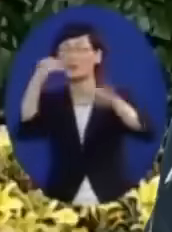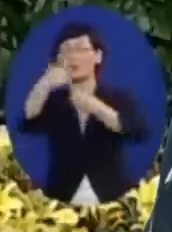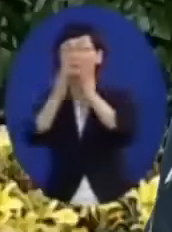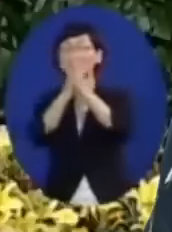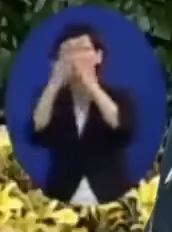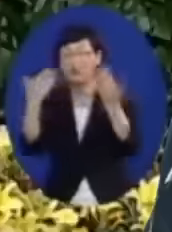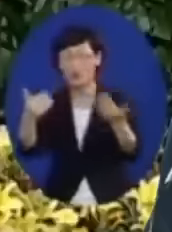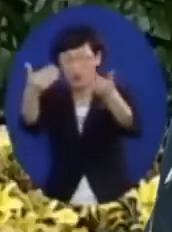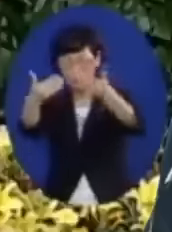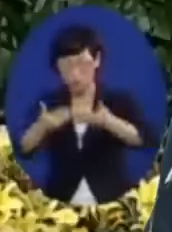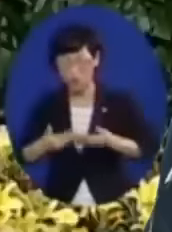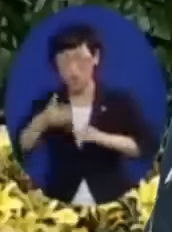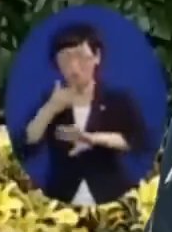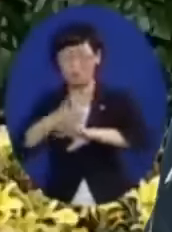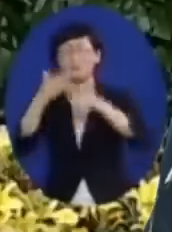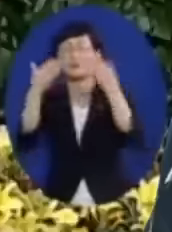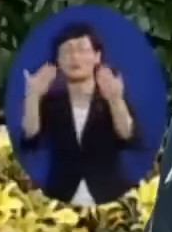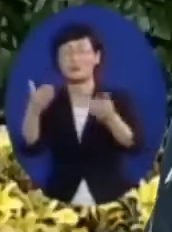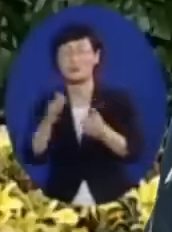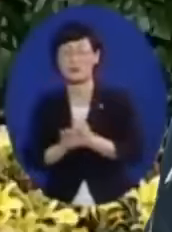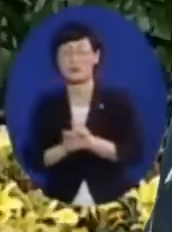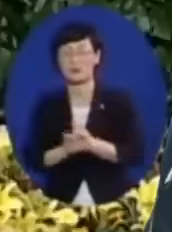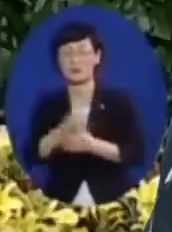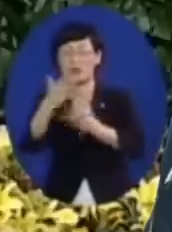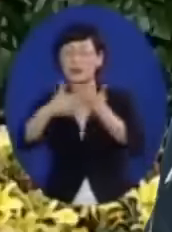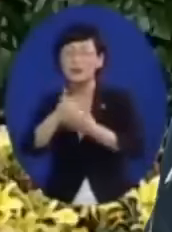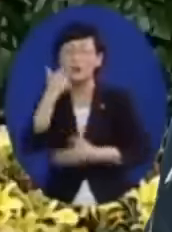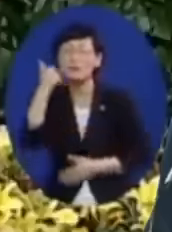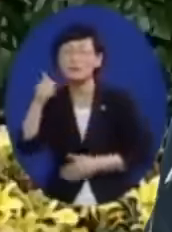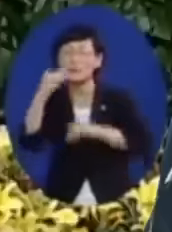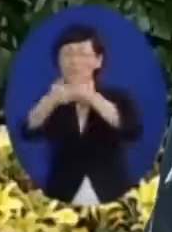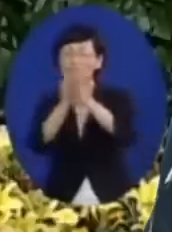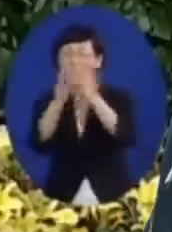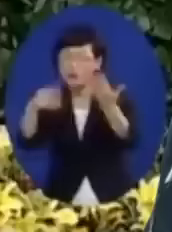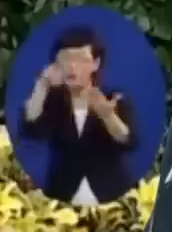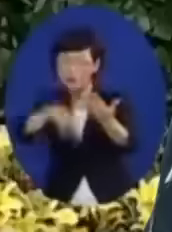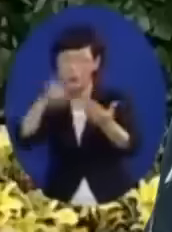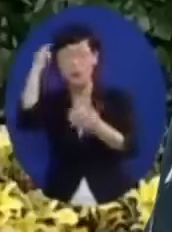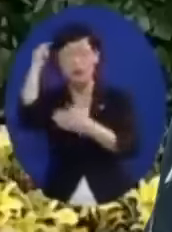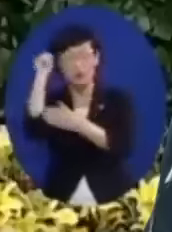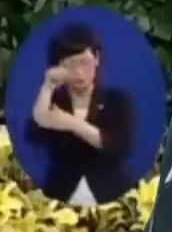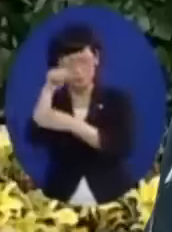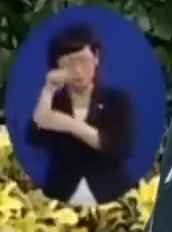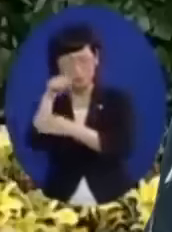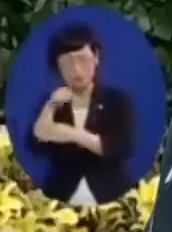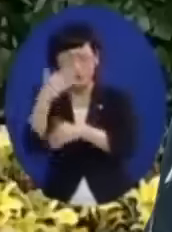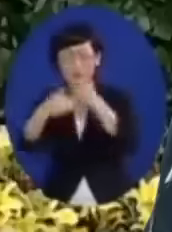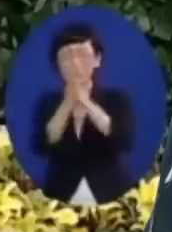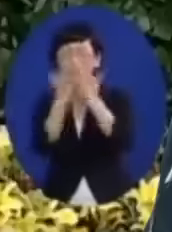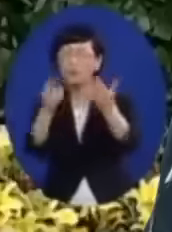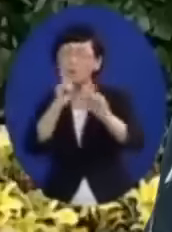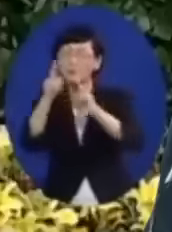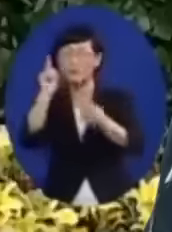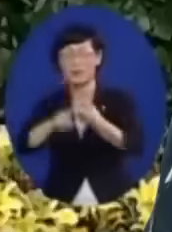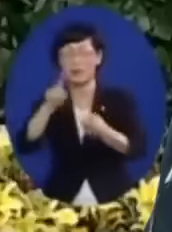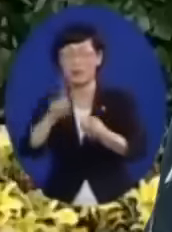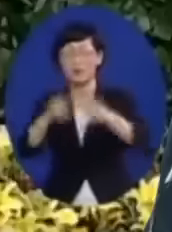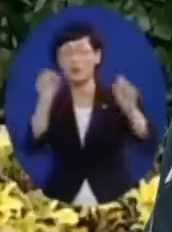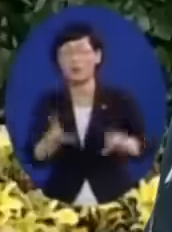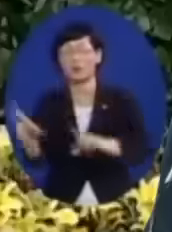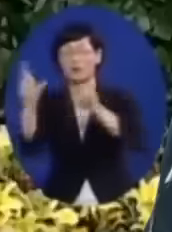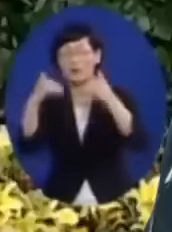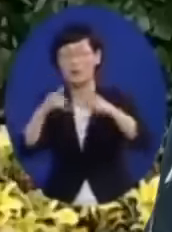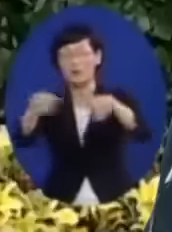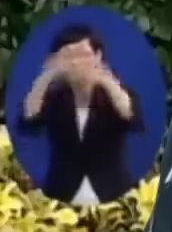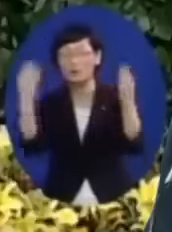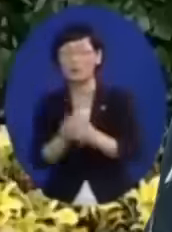성경을 우리에게 주심을 감사합니다. 아버지여, 성경을 읽고 묵상하고 성경 말씀대로 살아가는